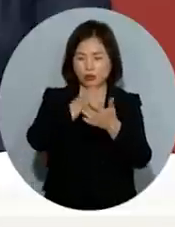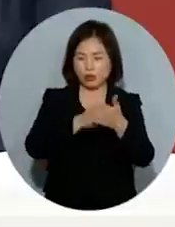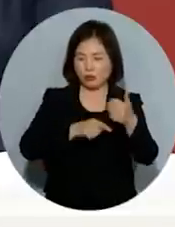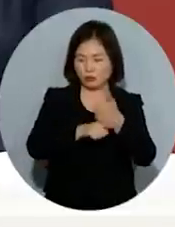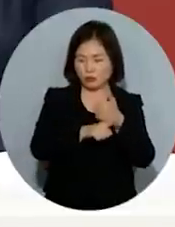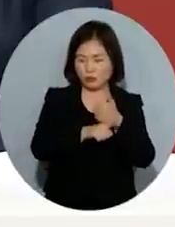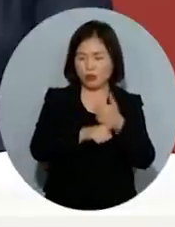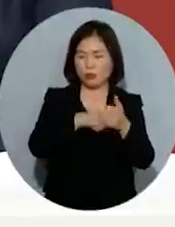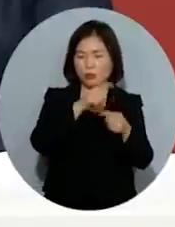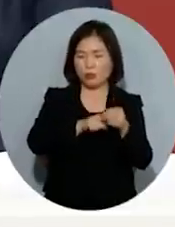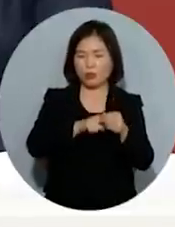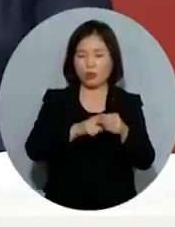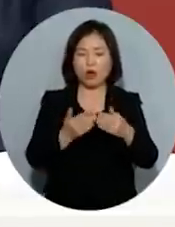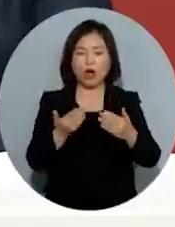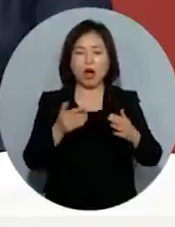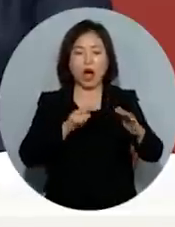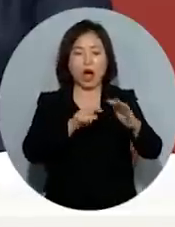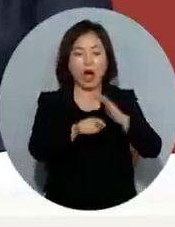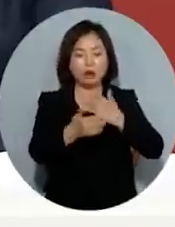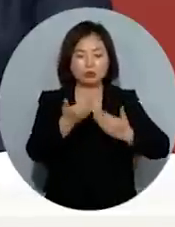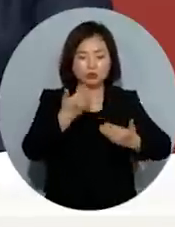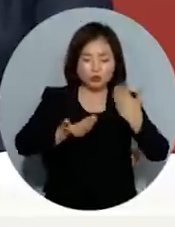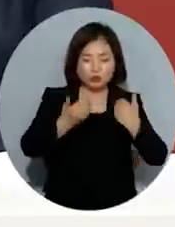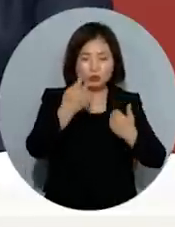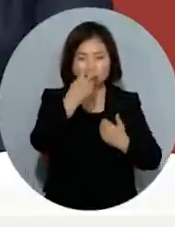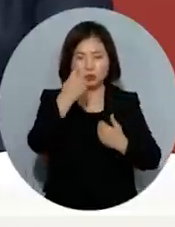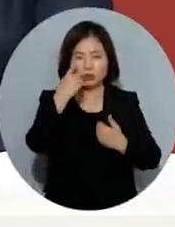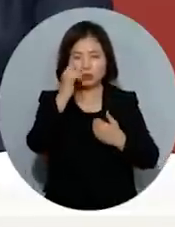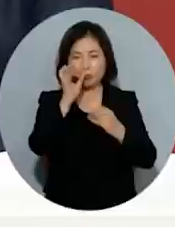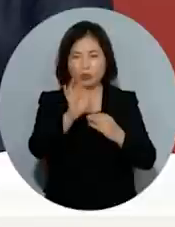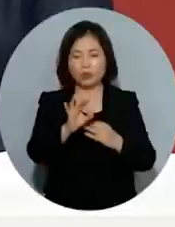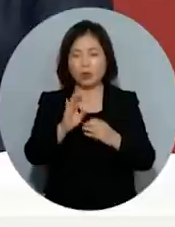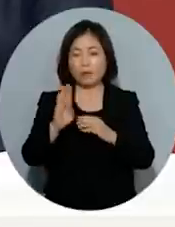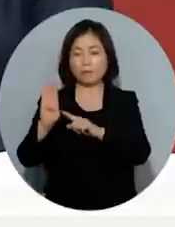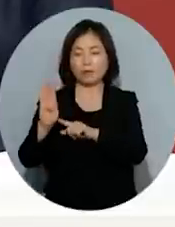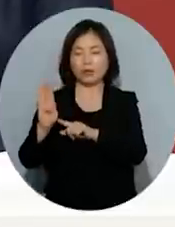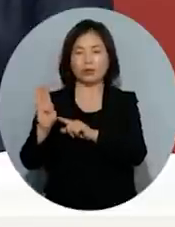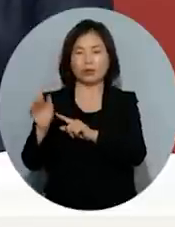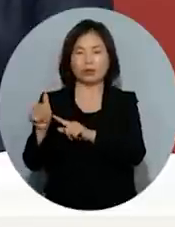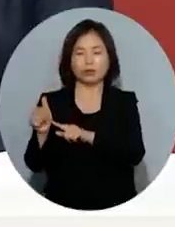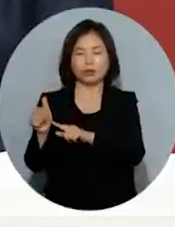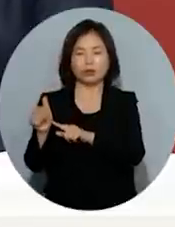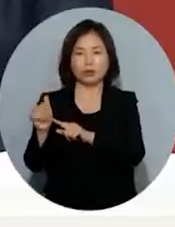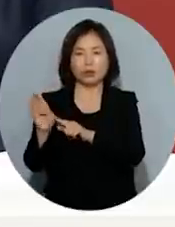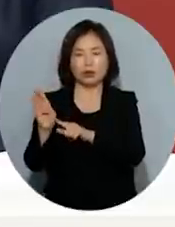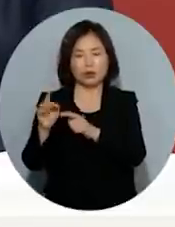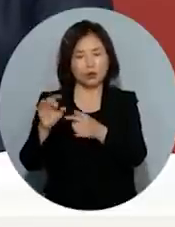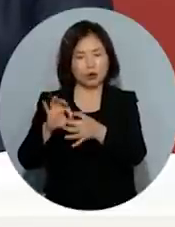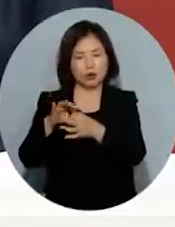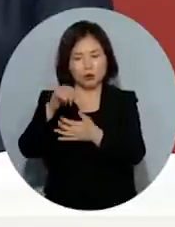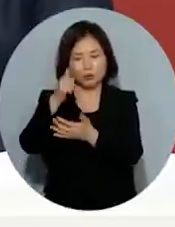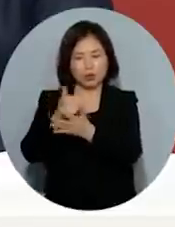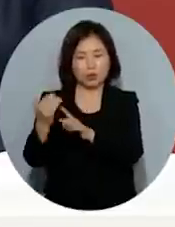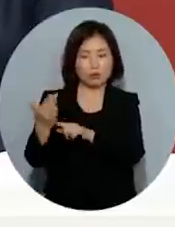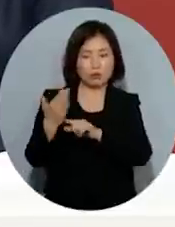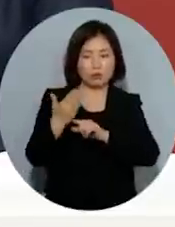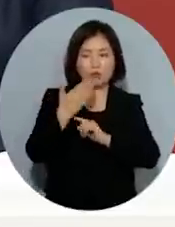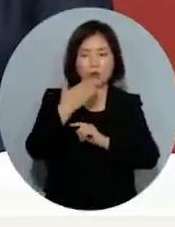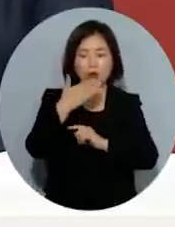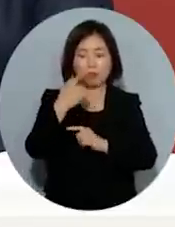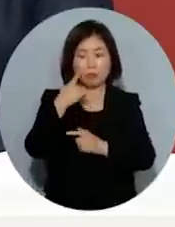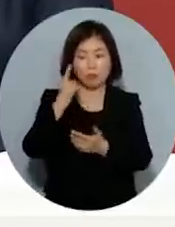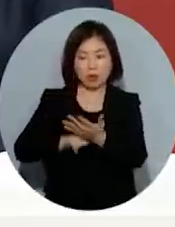위해서 압수수색을 해보니까 또 B라는 사람의 관련 혐의가 나올 수 있죠. 그럼